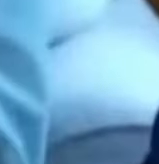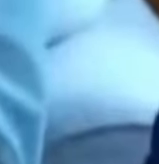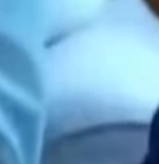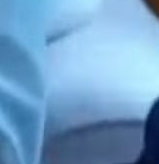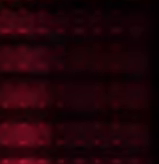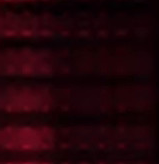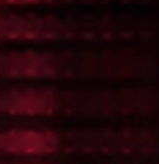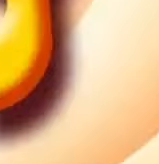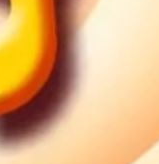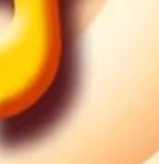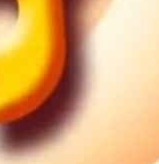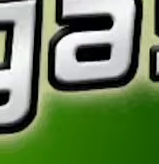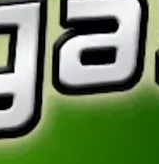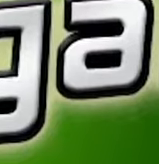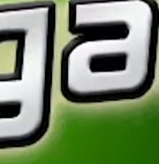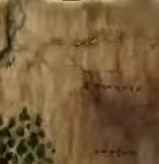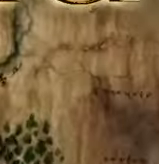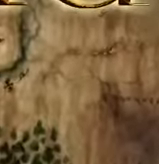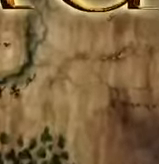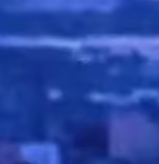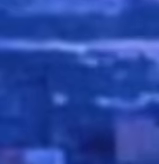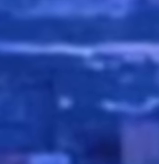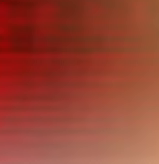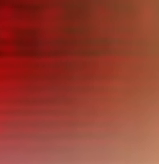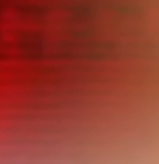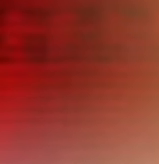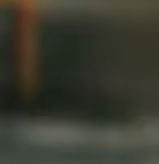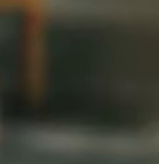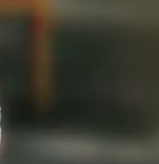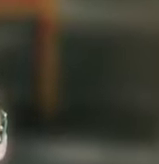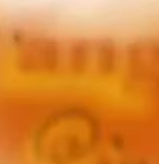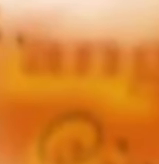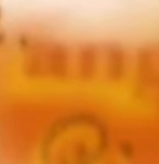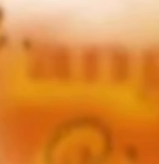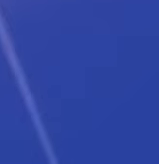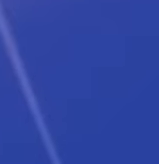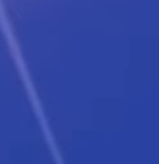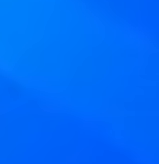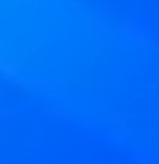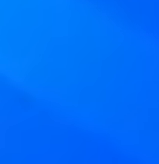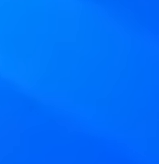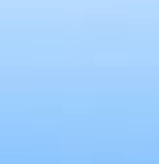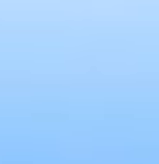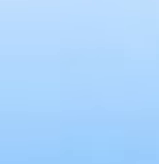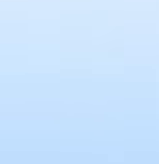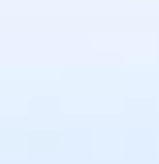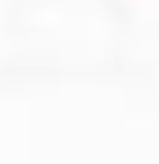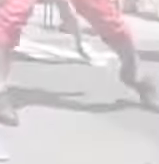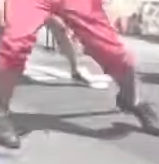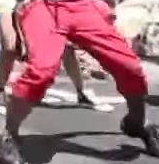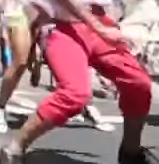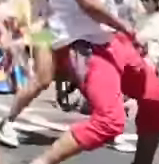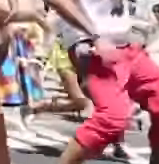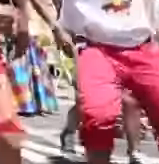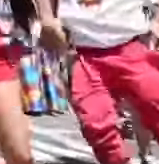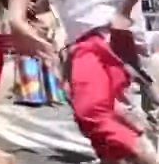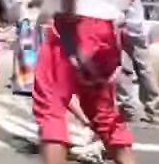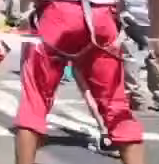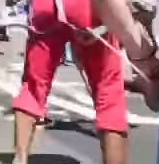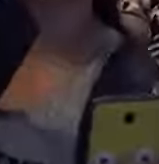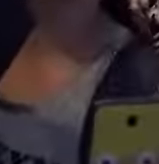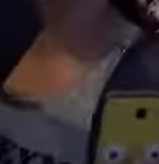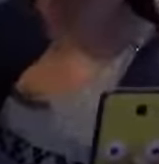tahanan. Magbula noon, malugod nyo kaming pinatuloy sa inyong mga bahay at buhay